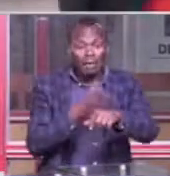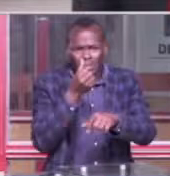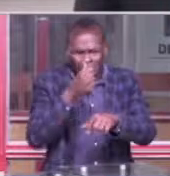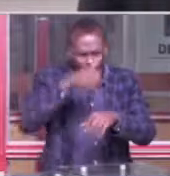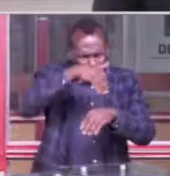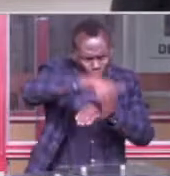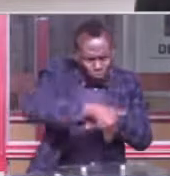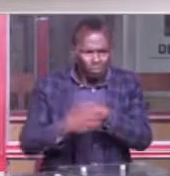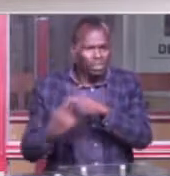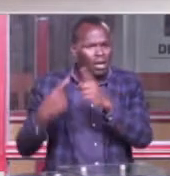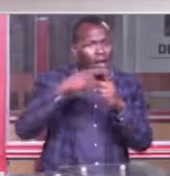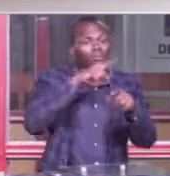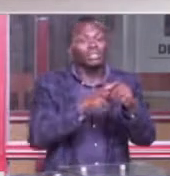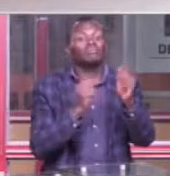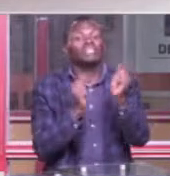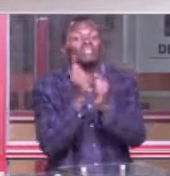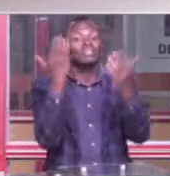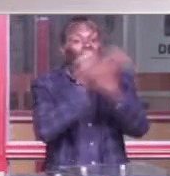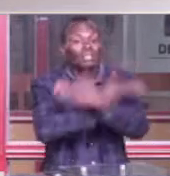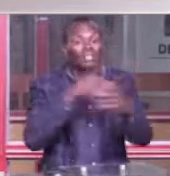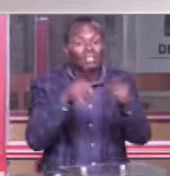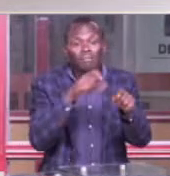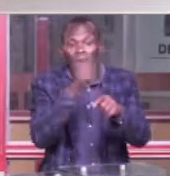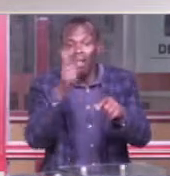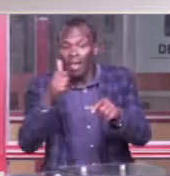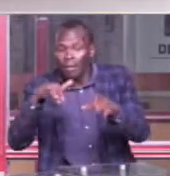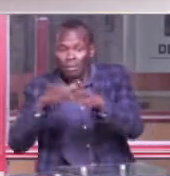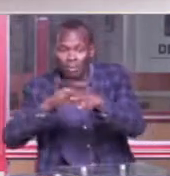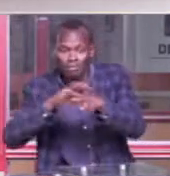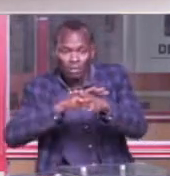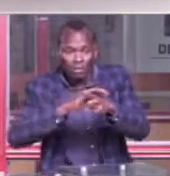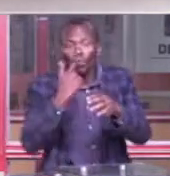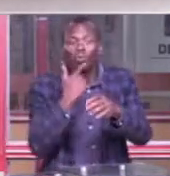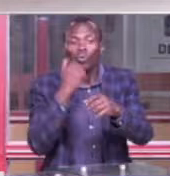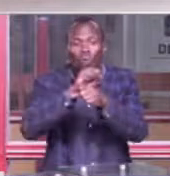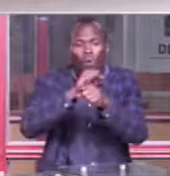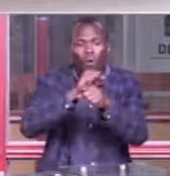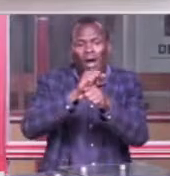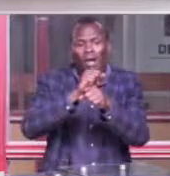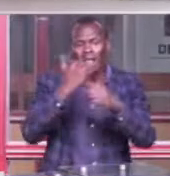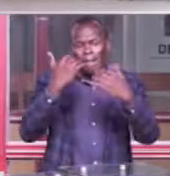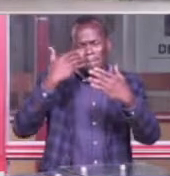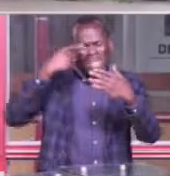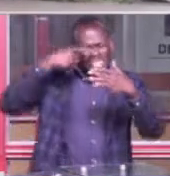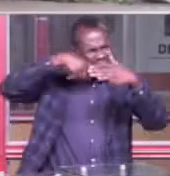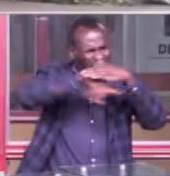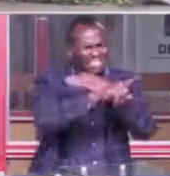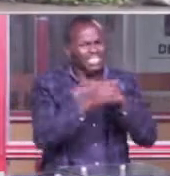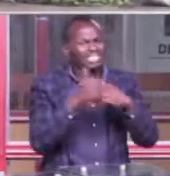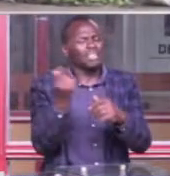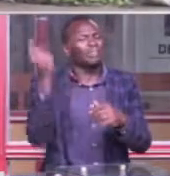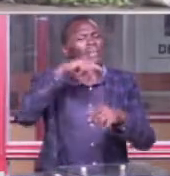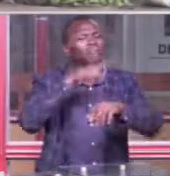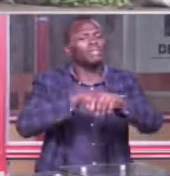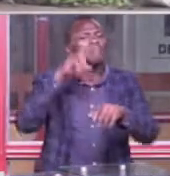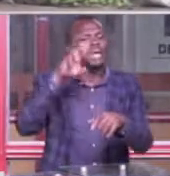abakolera eri munda. Kwa bajasa wangabiri, wabaku ngakuwe mwao. Nebadesa wangawo zigenda okwera bili ezekiromba customer